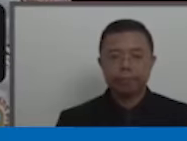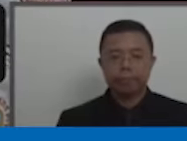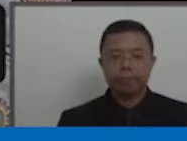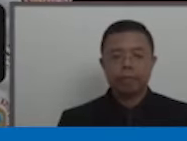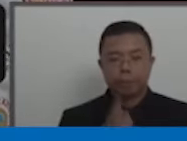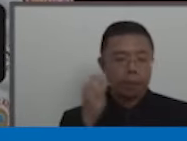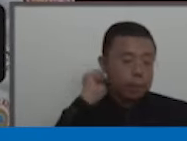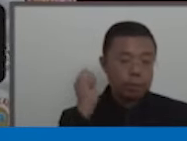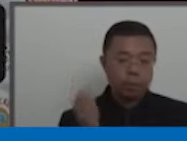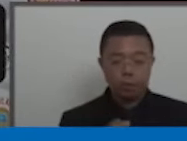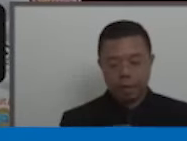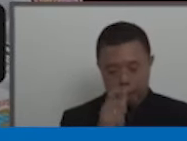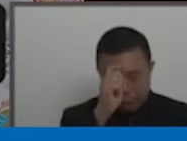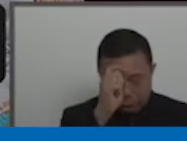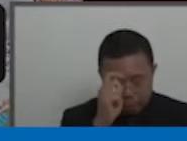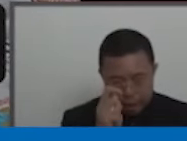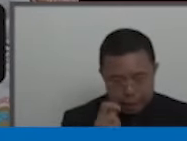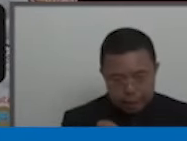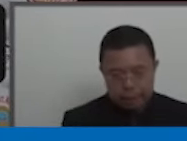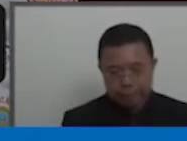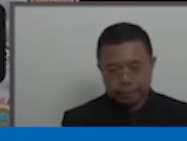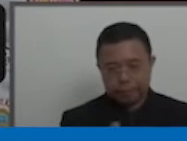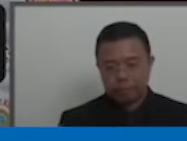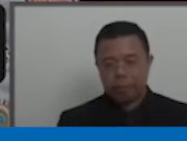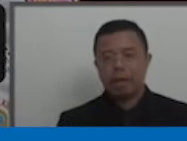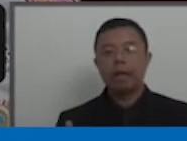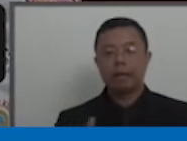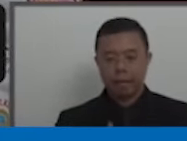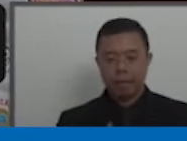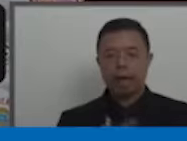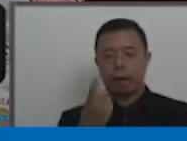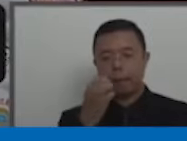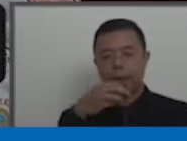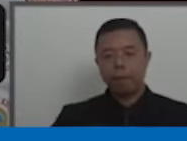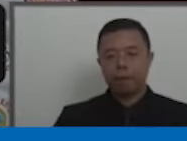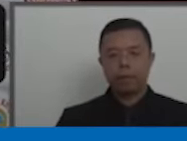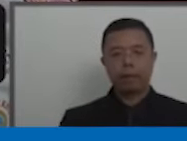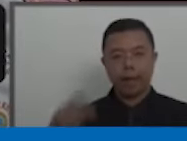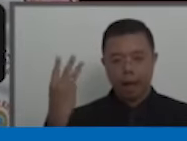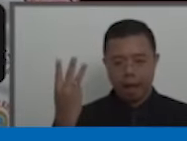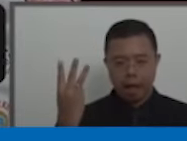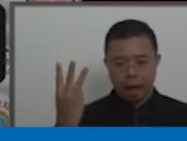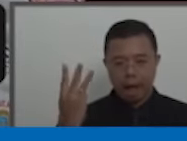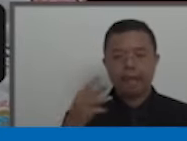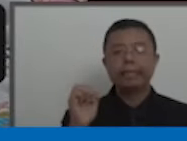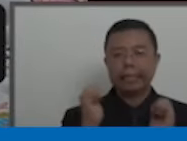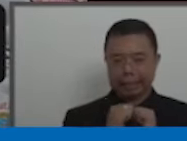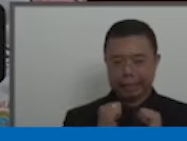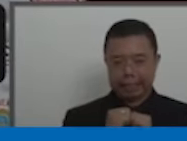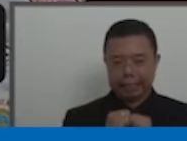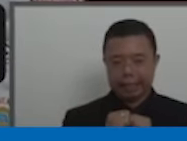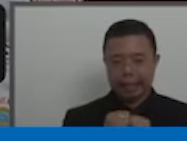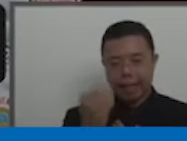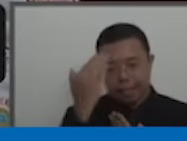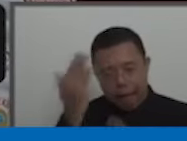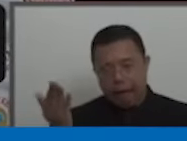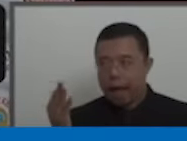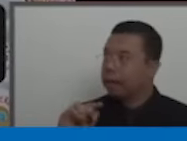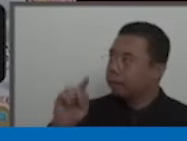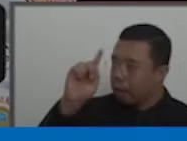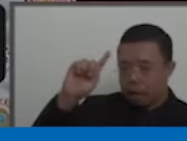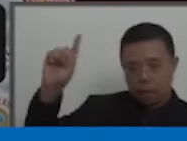Bapak Ibu yang sangat saya hormati Saya dan Pak Mahfud punya tiga janji taat kepada